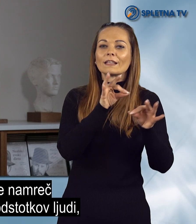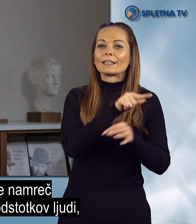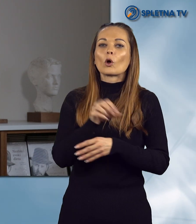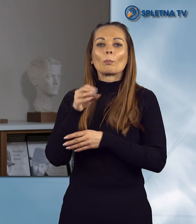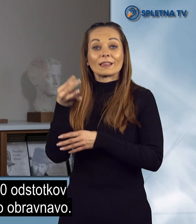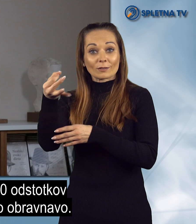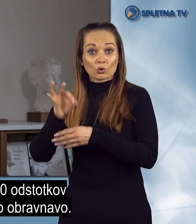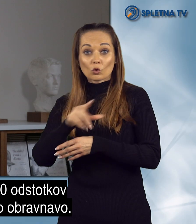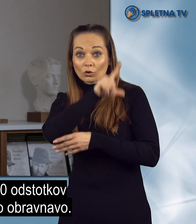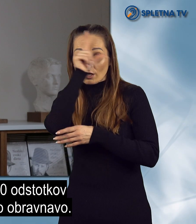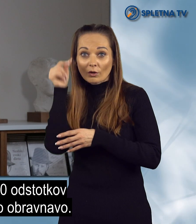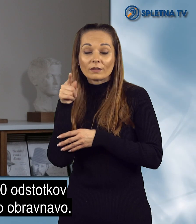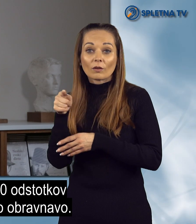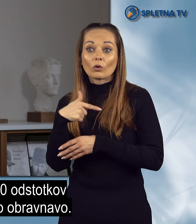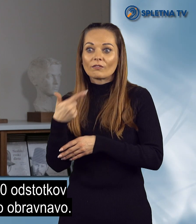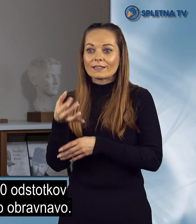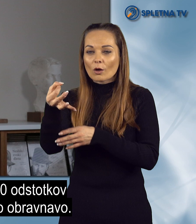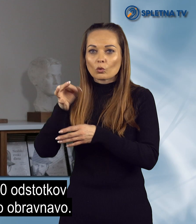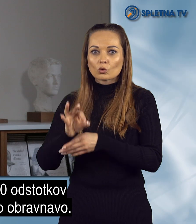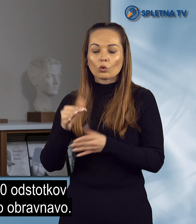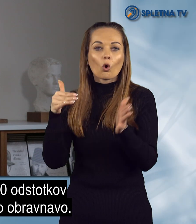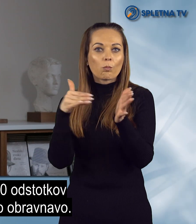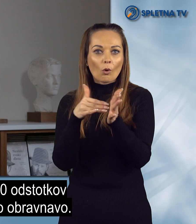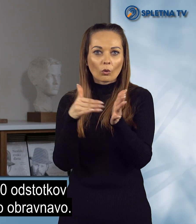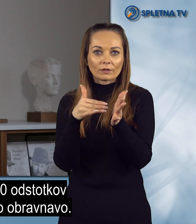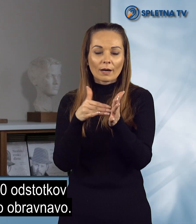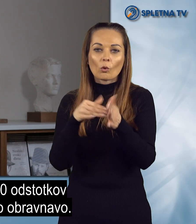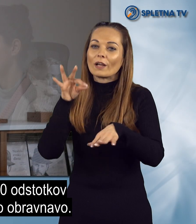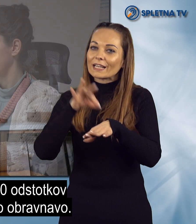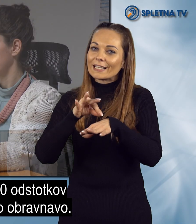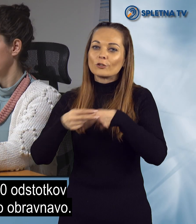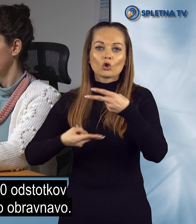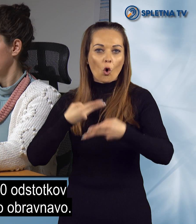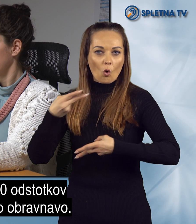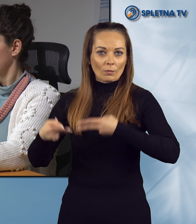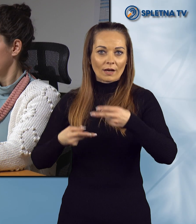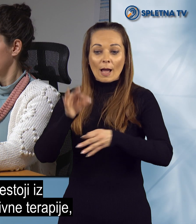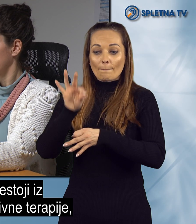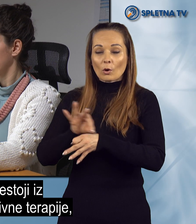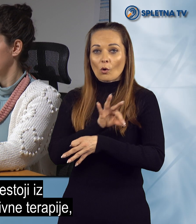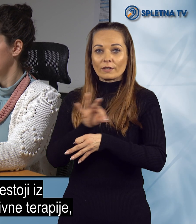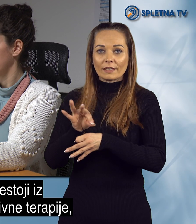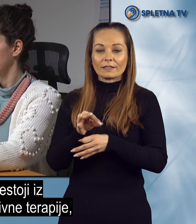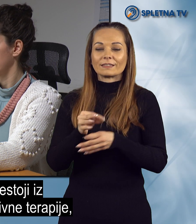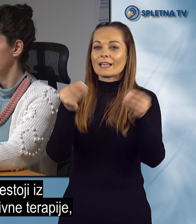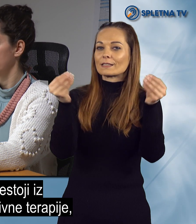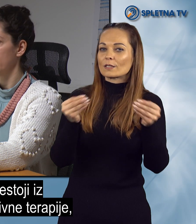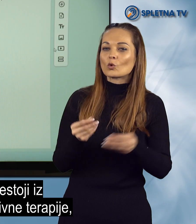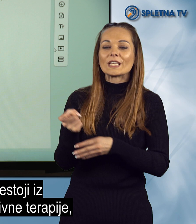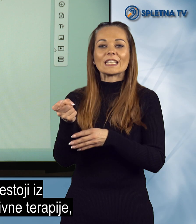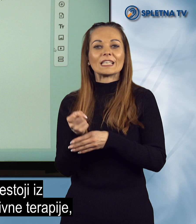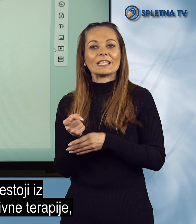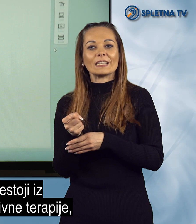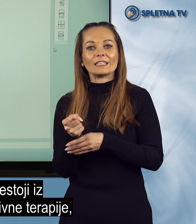15% ljudi, od tega jih kar 20% potrebuje klinično obravnavo. Projekt se sestoji